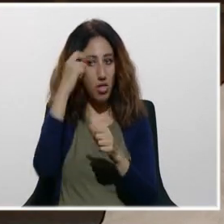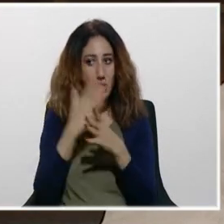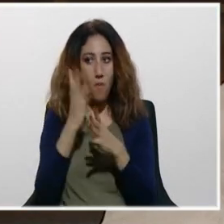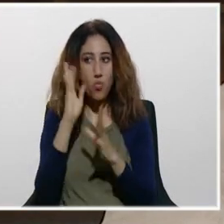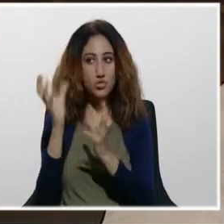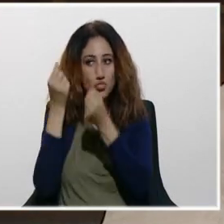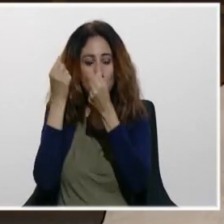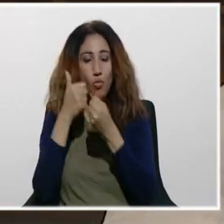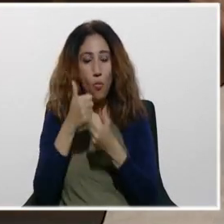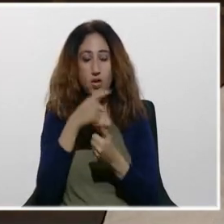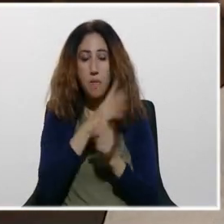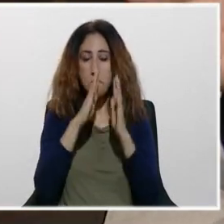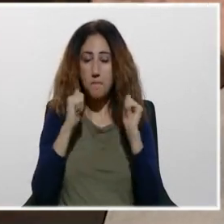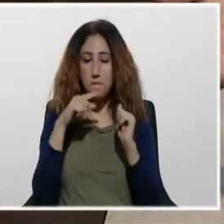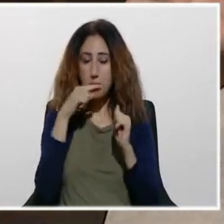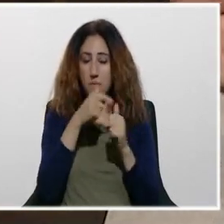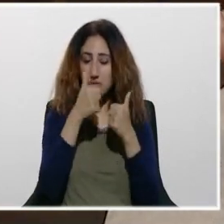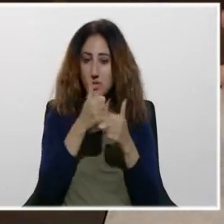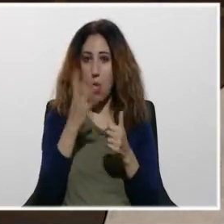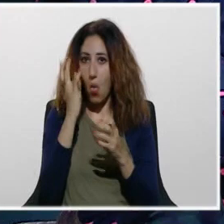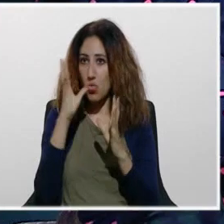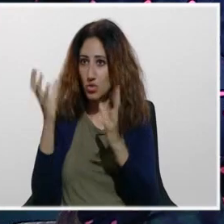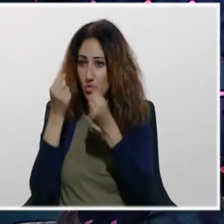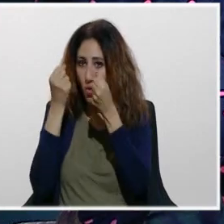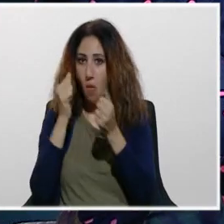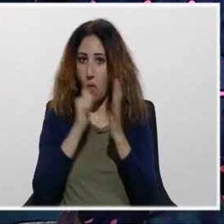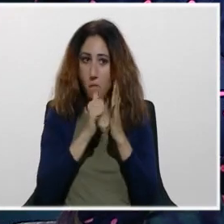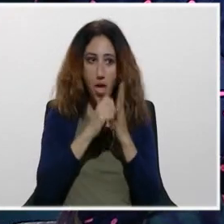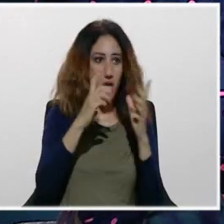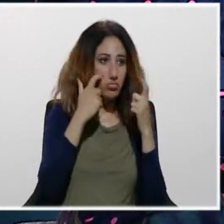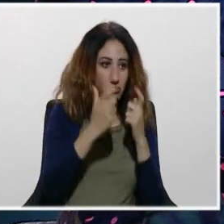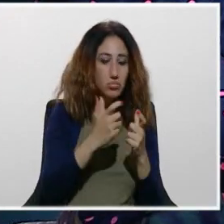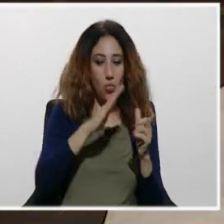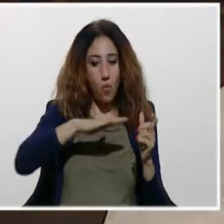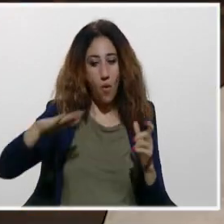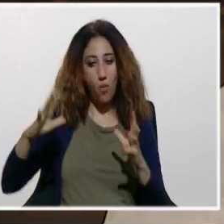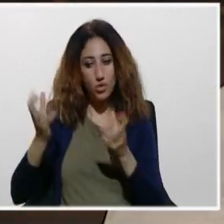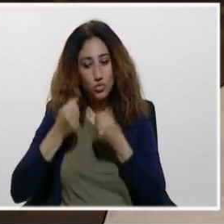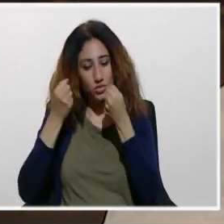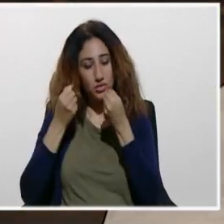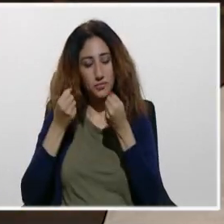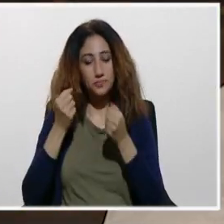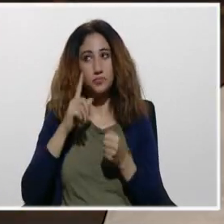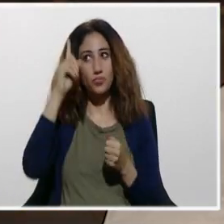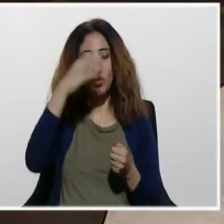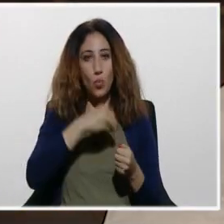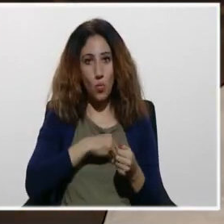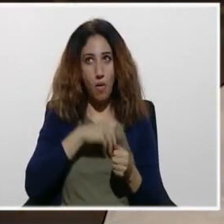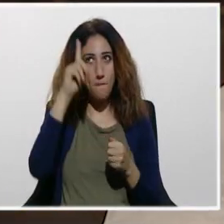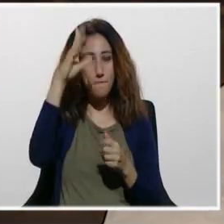الفاضله اللي شايله جوزها وشايله بيتها وشايله اولادها، وانا واثق ان ربنا